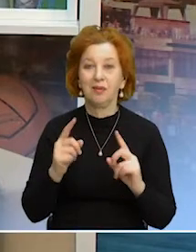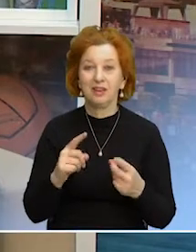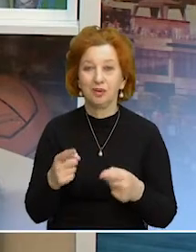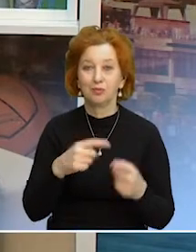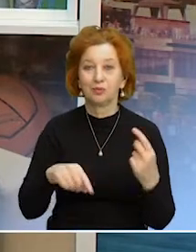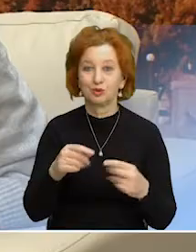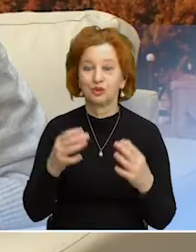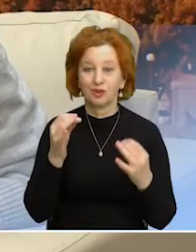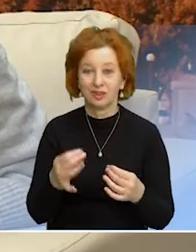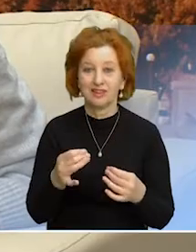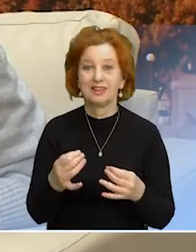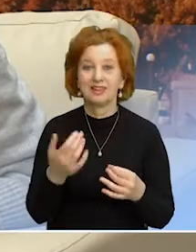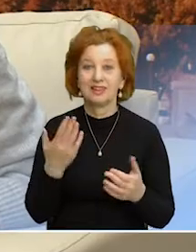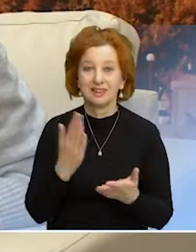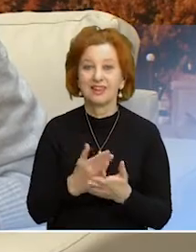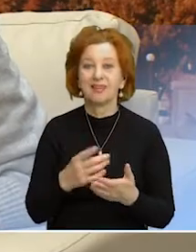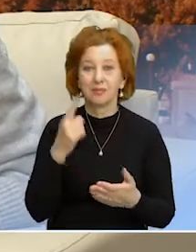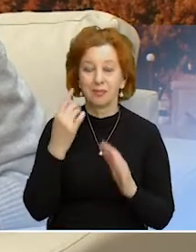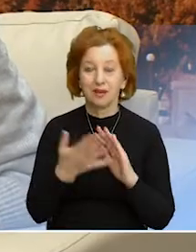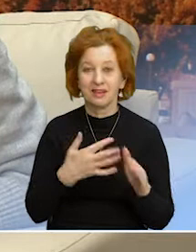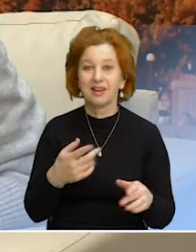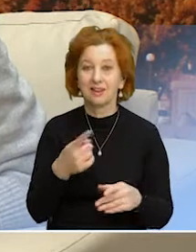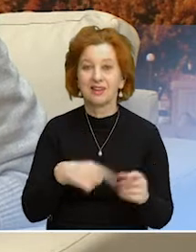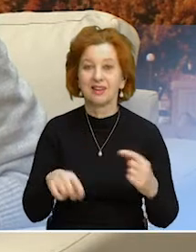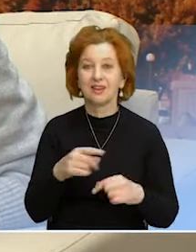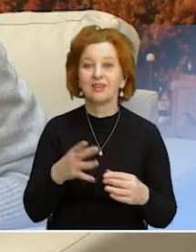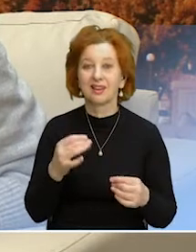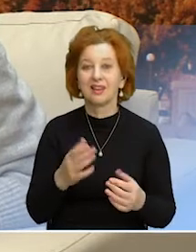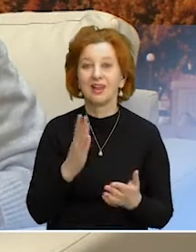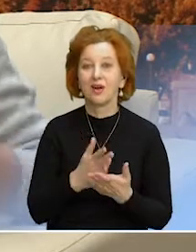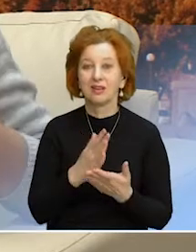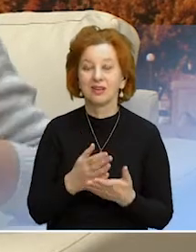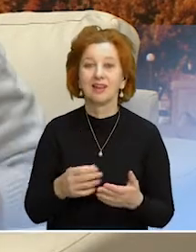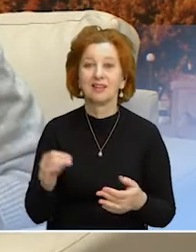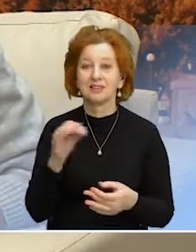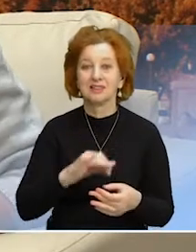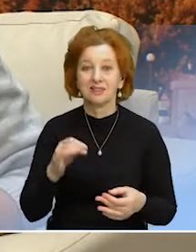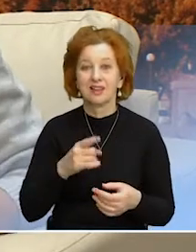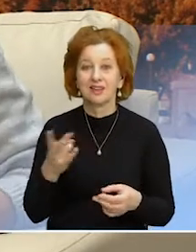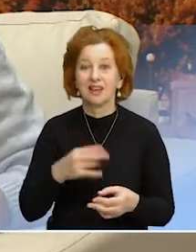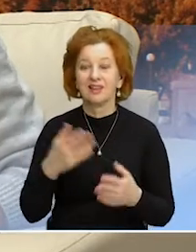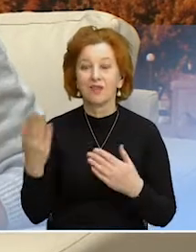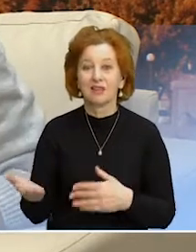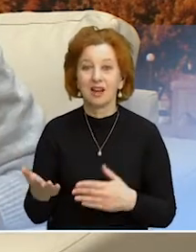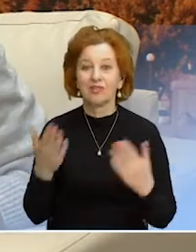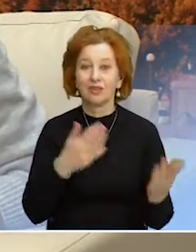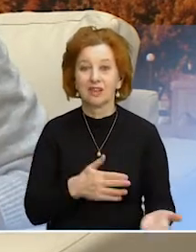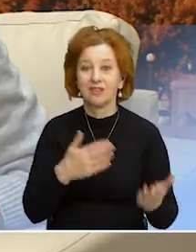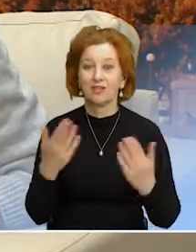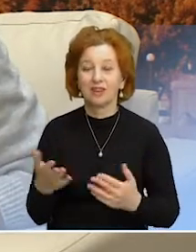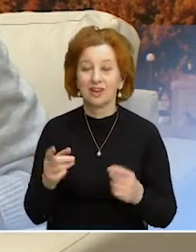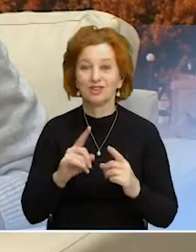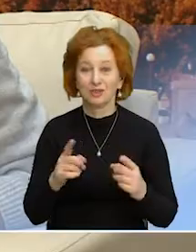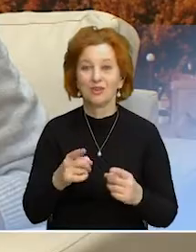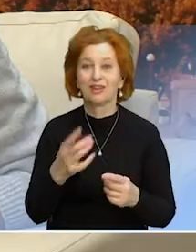Аня не парится и не знает техник. Свои там, понимаете, навесы определенные, шоры, а надо вот так, а вот так. А почему